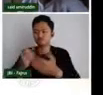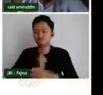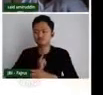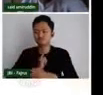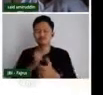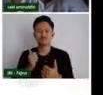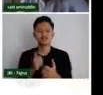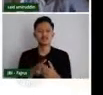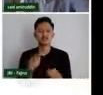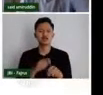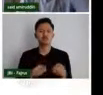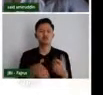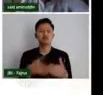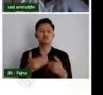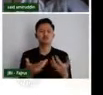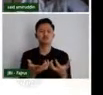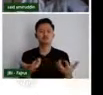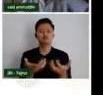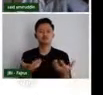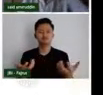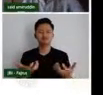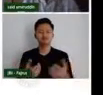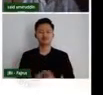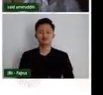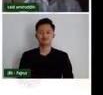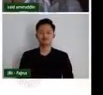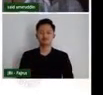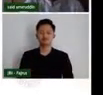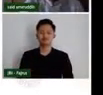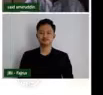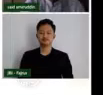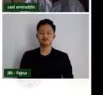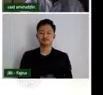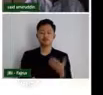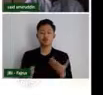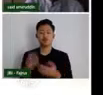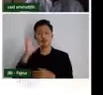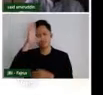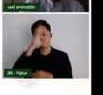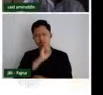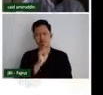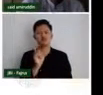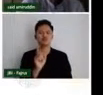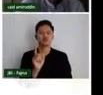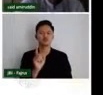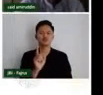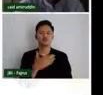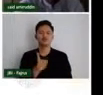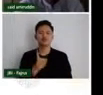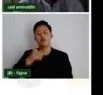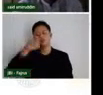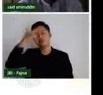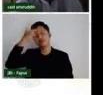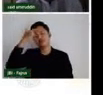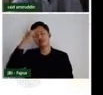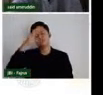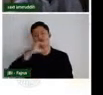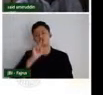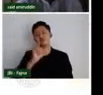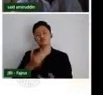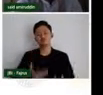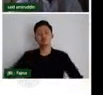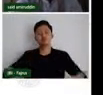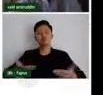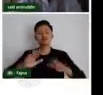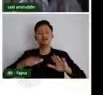diferensiasikan prosesnya. Mungkin kita perlu tahu dulu sebelum melakukan pembelajaran bagaimana dengan keadaan si anak, bisa kita